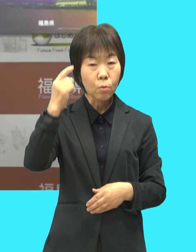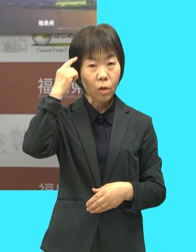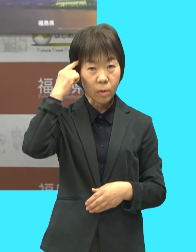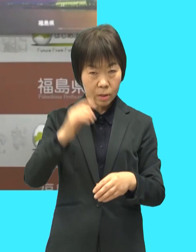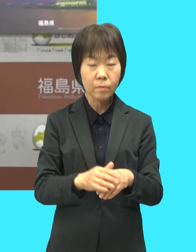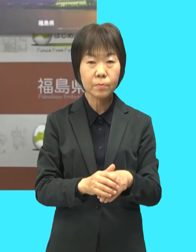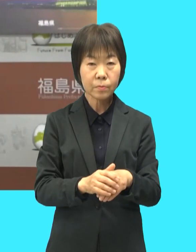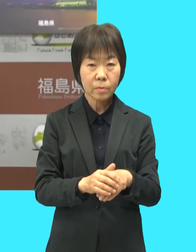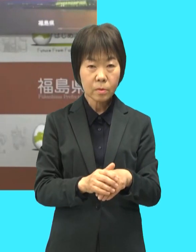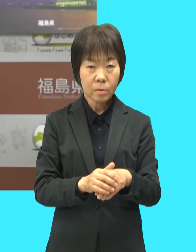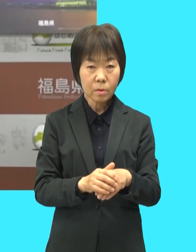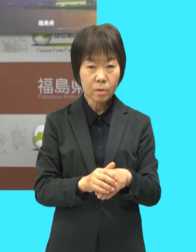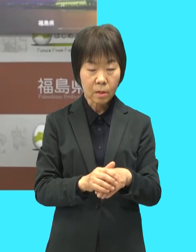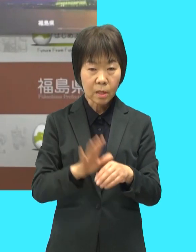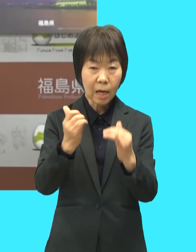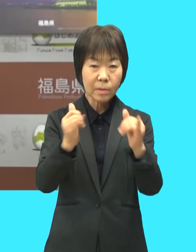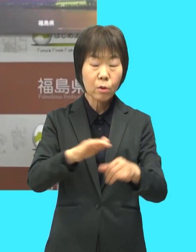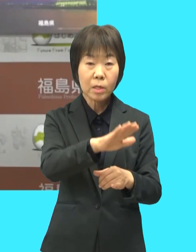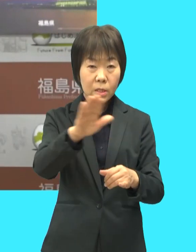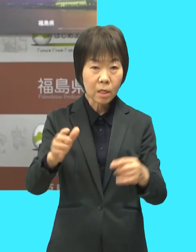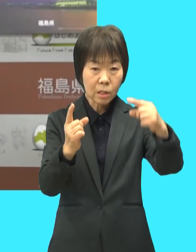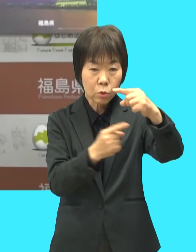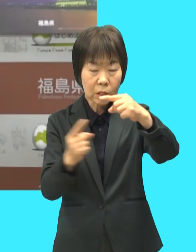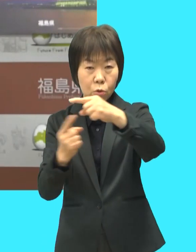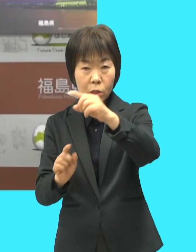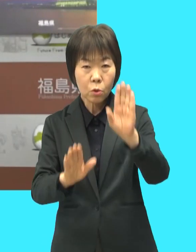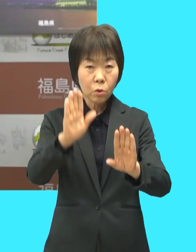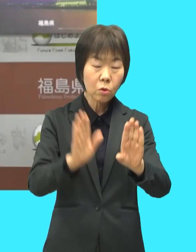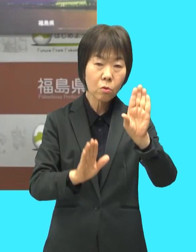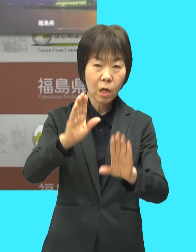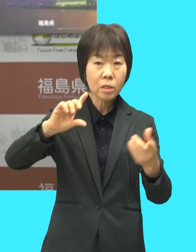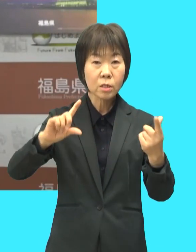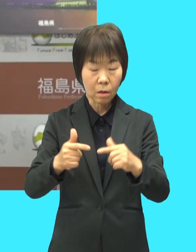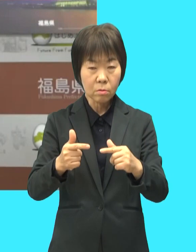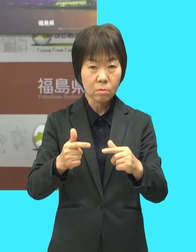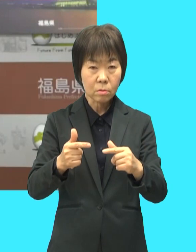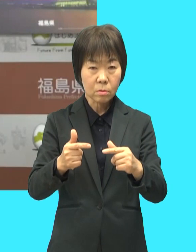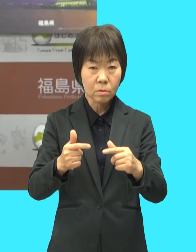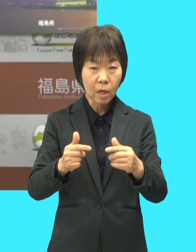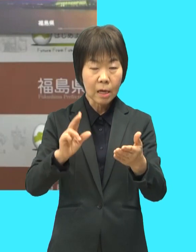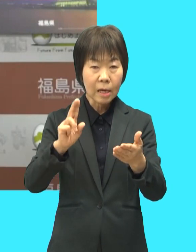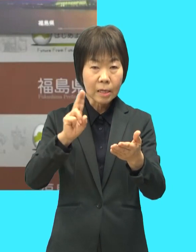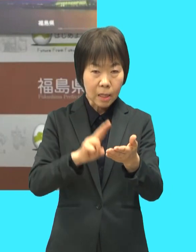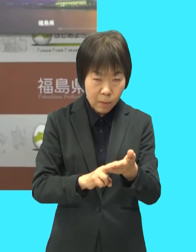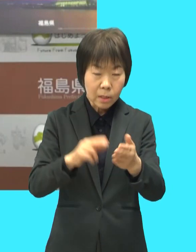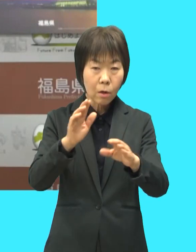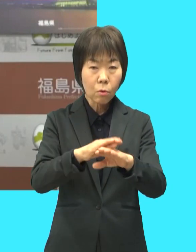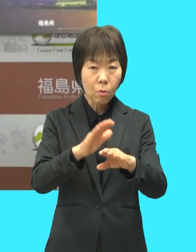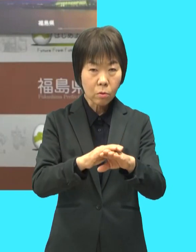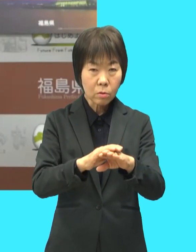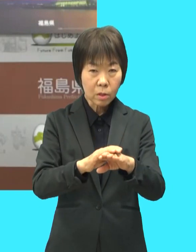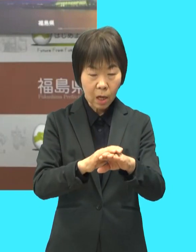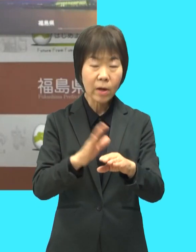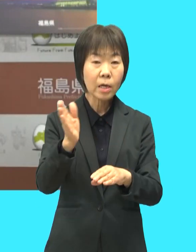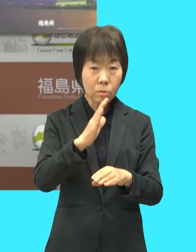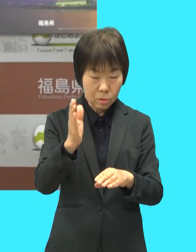ただ県民の皆さんお一人お一人状況異なりますので、機械的に定義をするということではなく、やはり